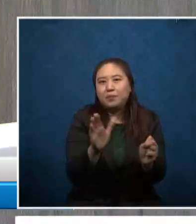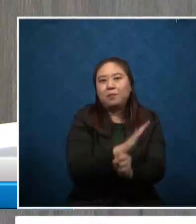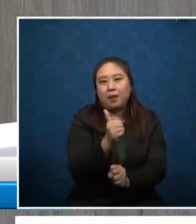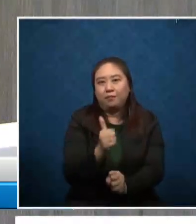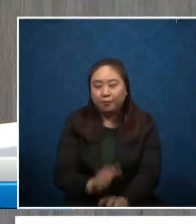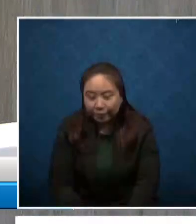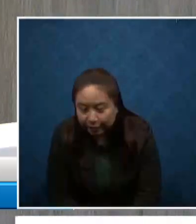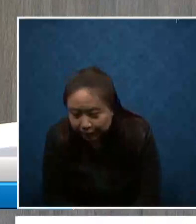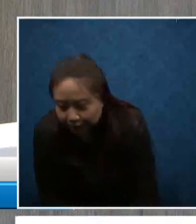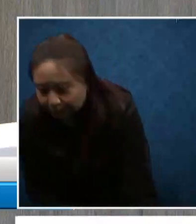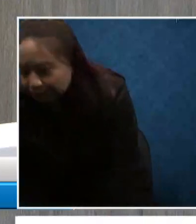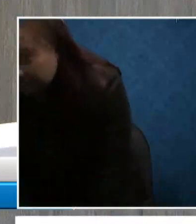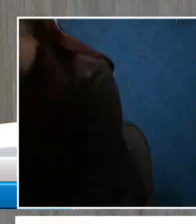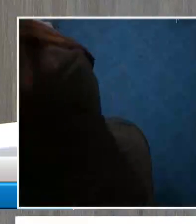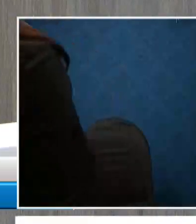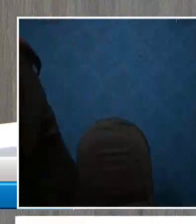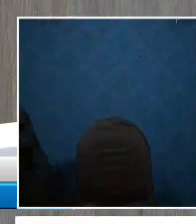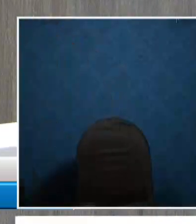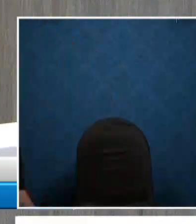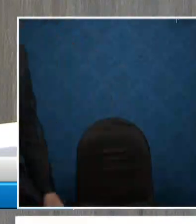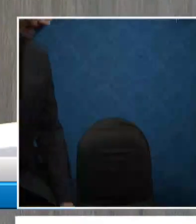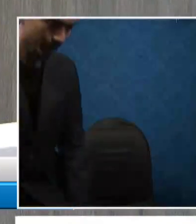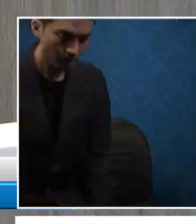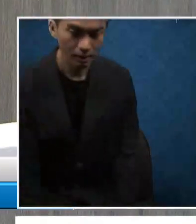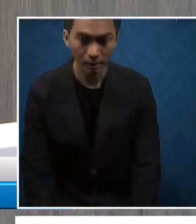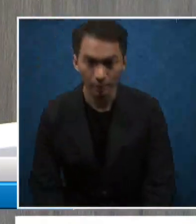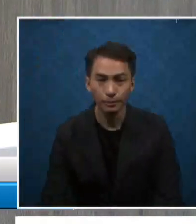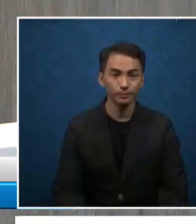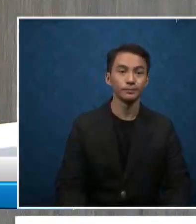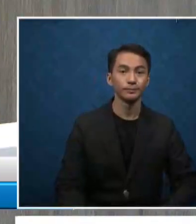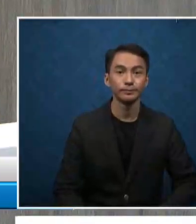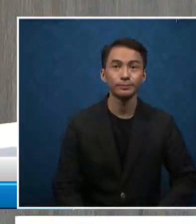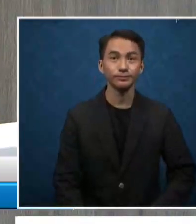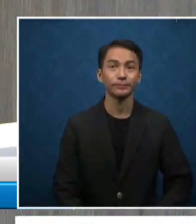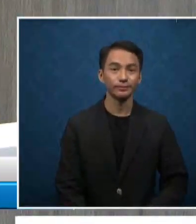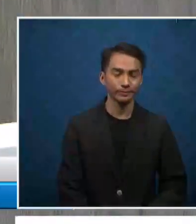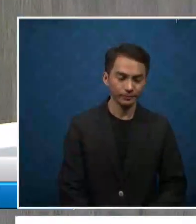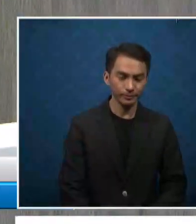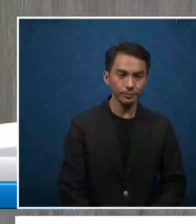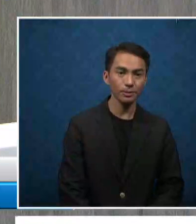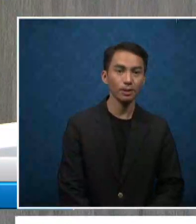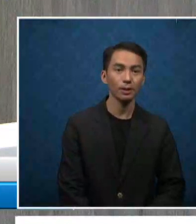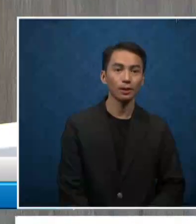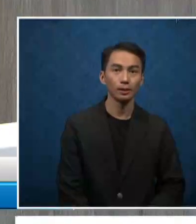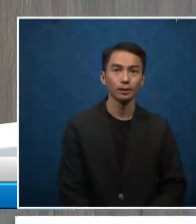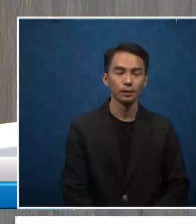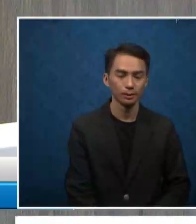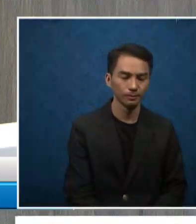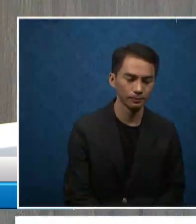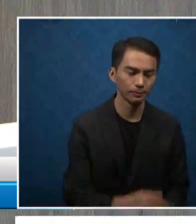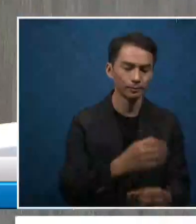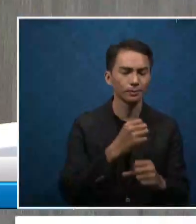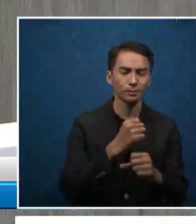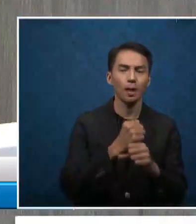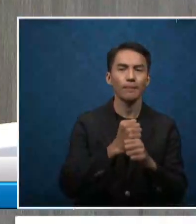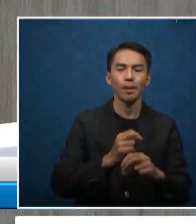เมรicals และวชาการก็เช่นกัครัคำถานต้เชียบคมแล้วก็อาจะไมต้ทำเองให้ใครที่เก่งทั้ด้านนั้